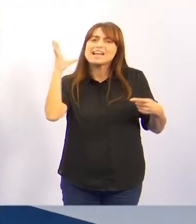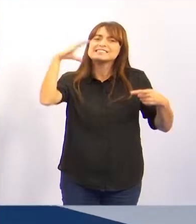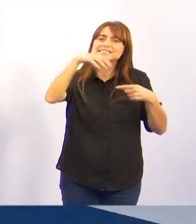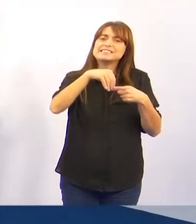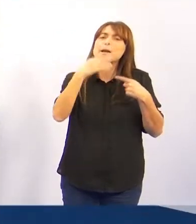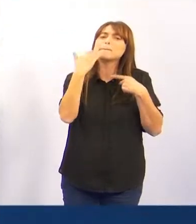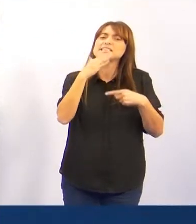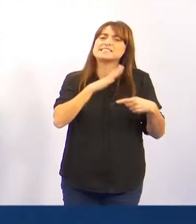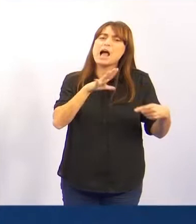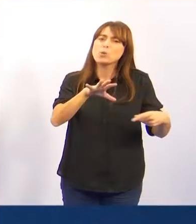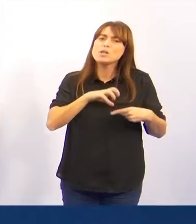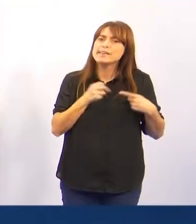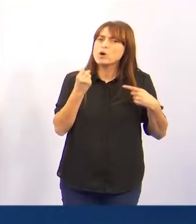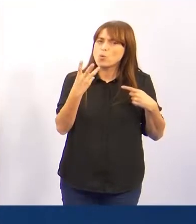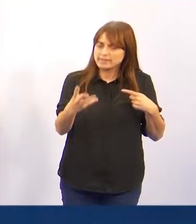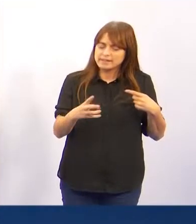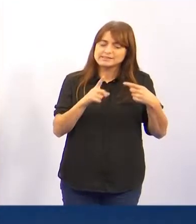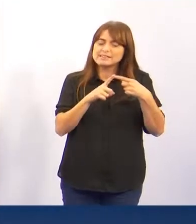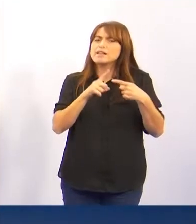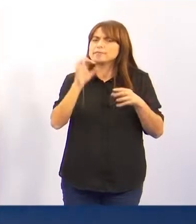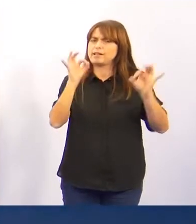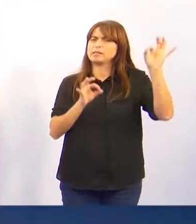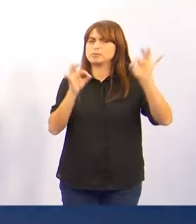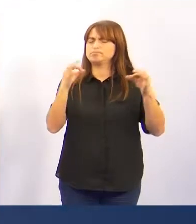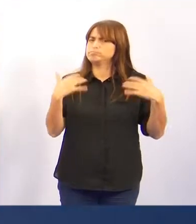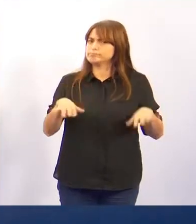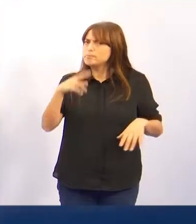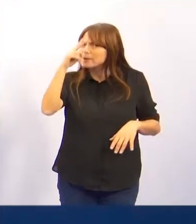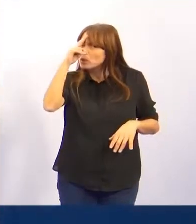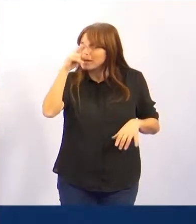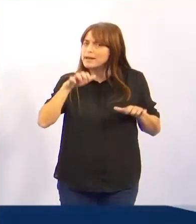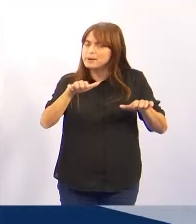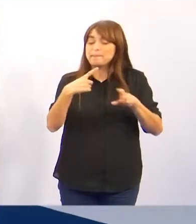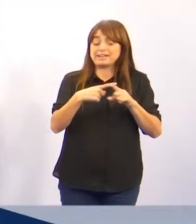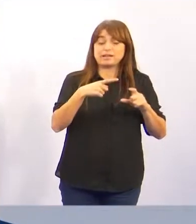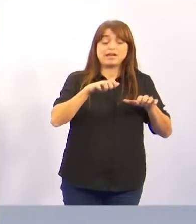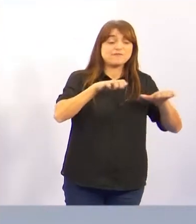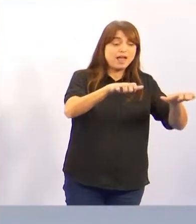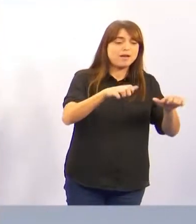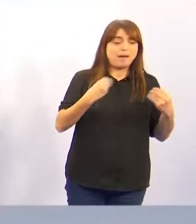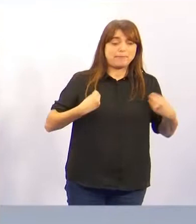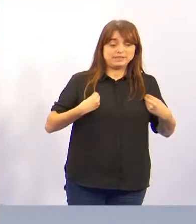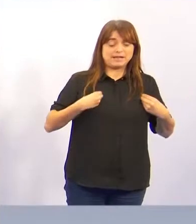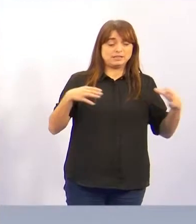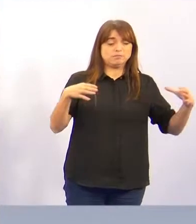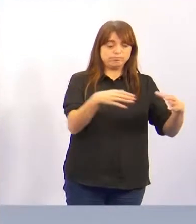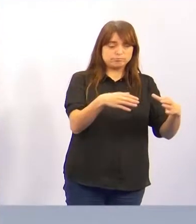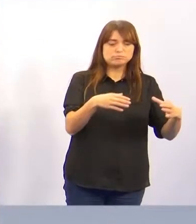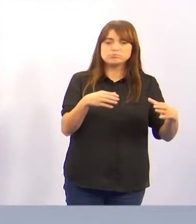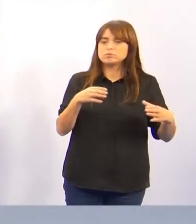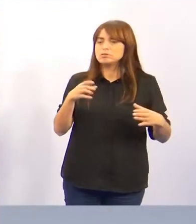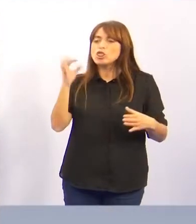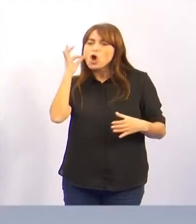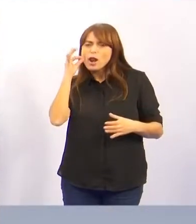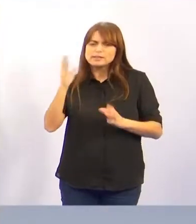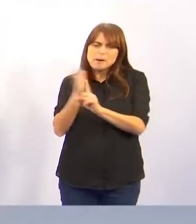pisos i si aquestes xifres ens han de preocupar a les Terres de l'Ebre tenint en compte la població que tenim. A veure, les dades que tenim, sí, són al voltant